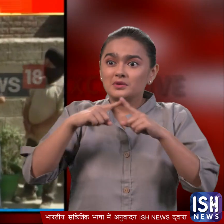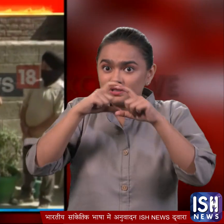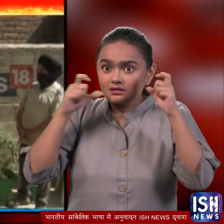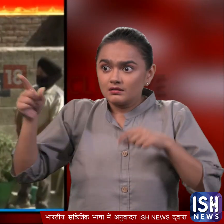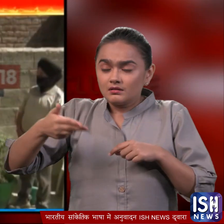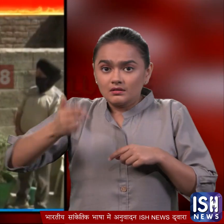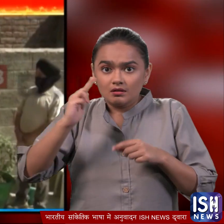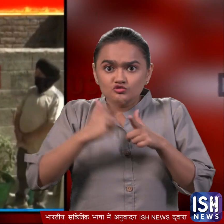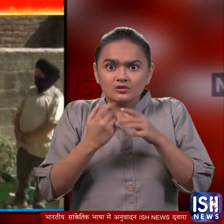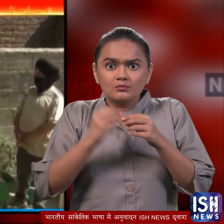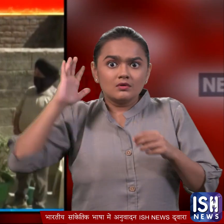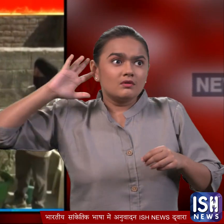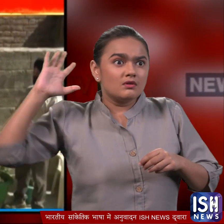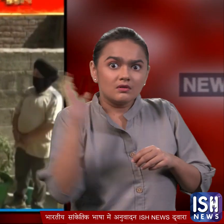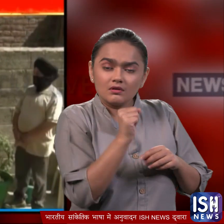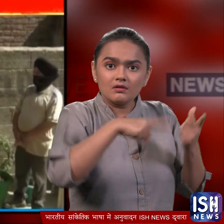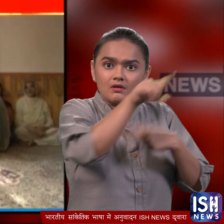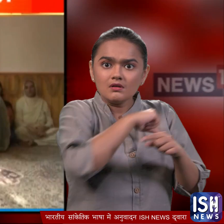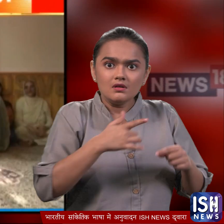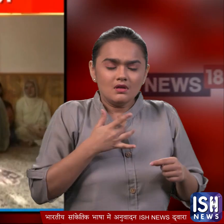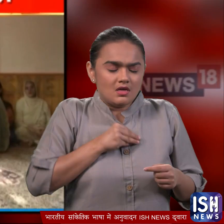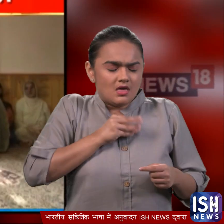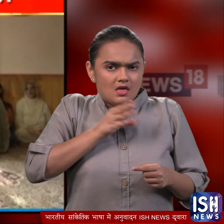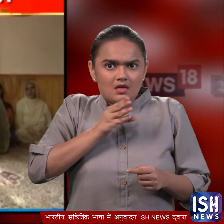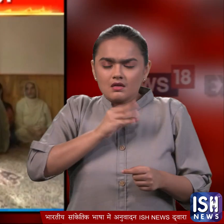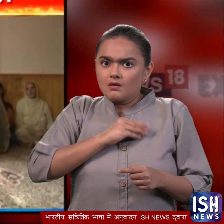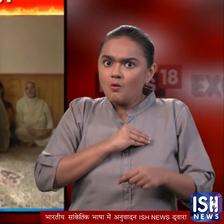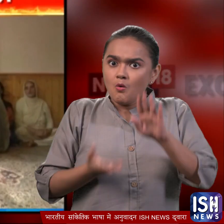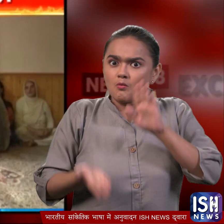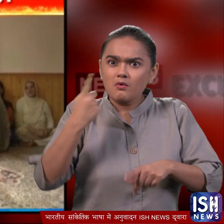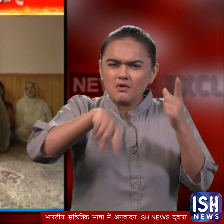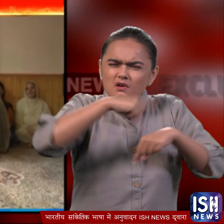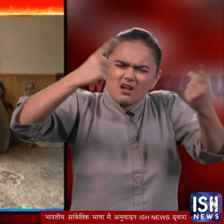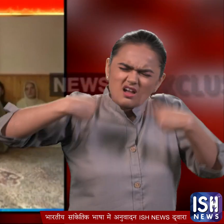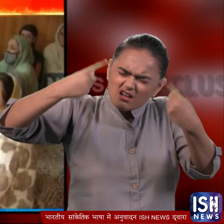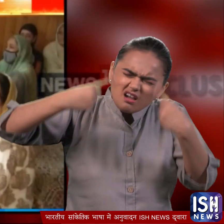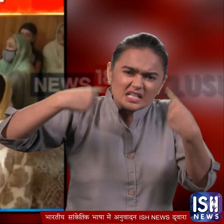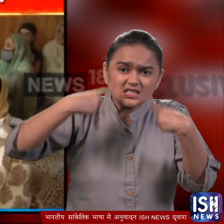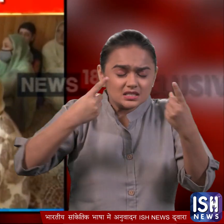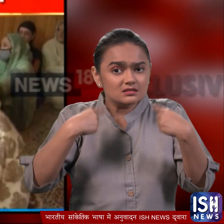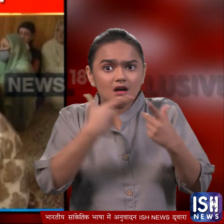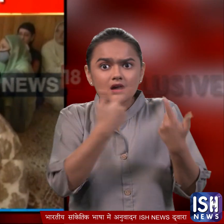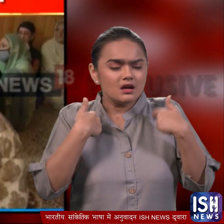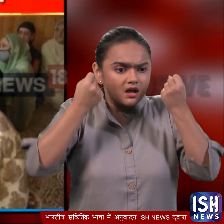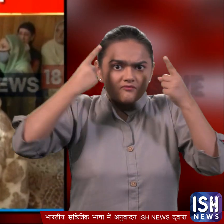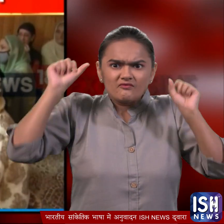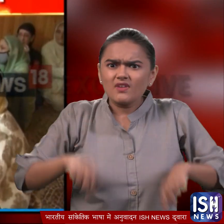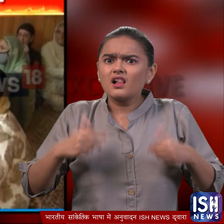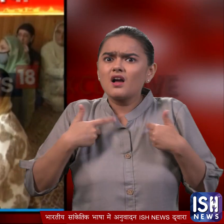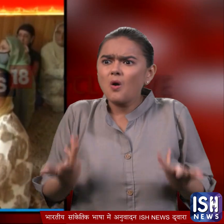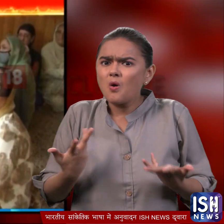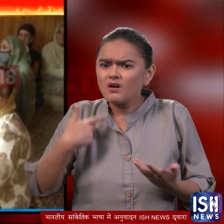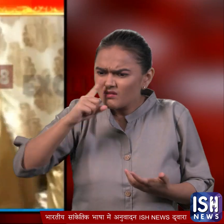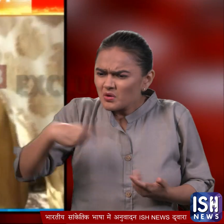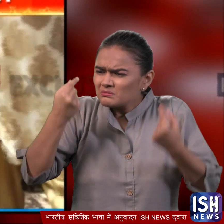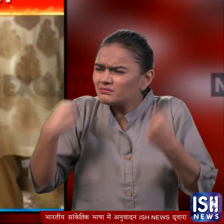लेकिन जैसे ही आतंकी हमले की खबर जम्मू तक पहुंची, लोगों के पैरों तले जमीन खिसक गई। लोगों का रो रो कर बुरा हाल है। सास समझ ही नहीं पा